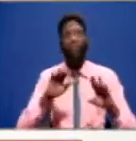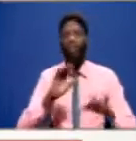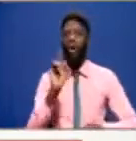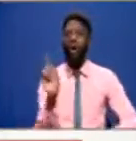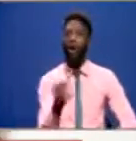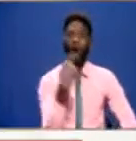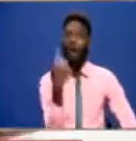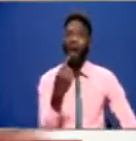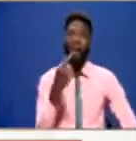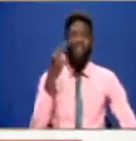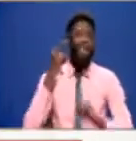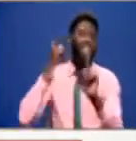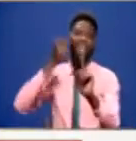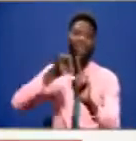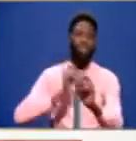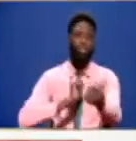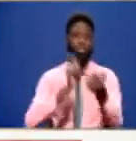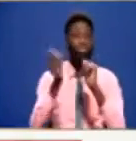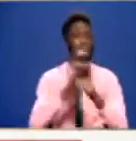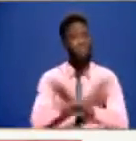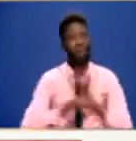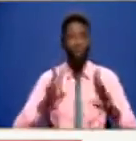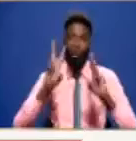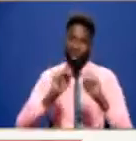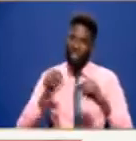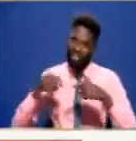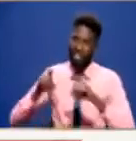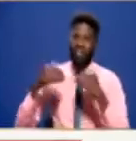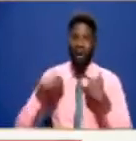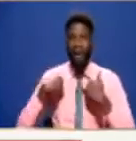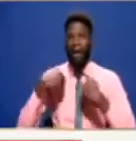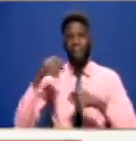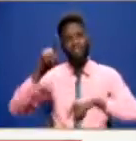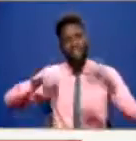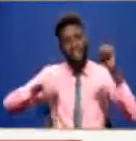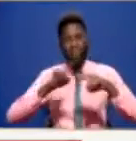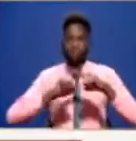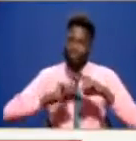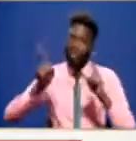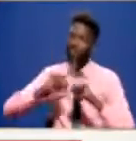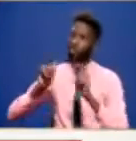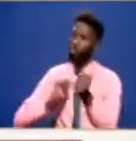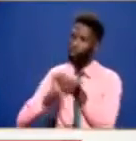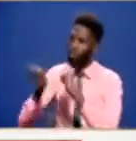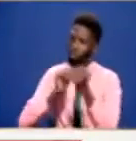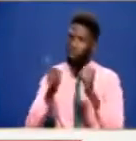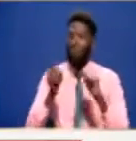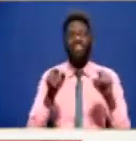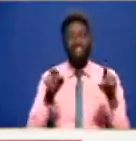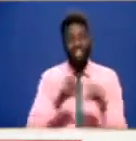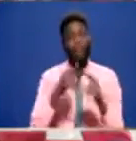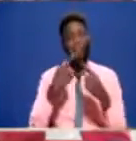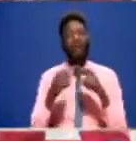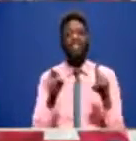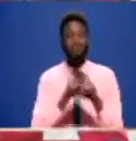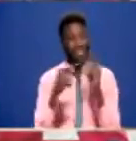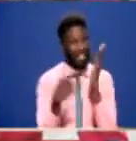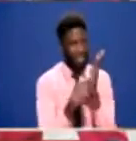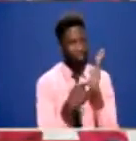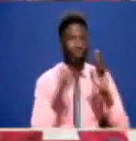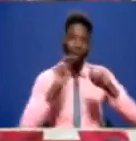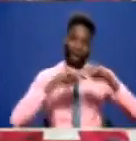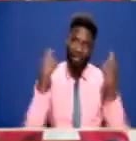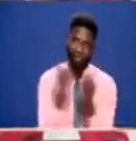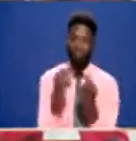for the sportsmen and women. They have their different and varied sports, but our technical teams also.